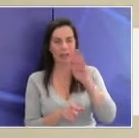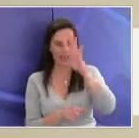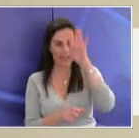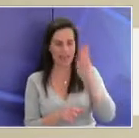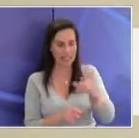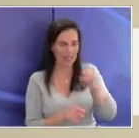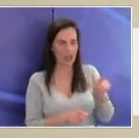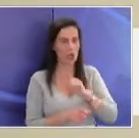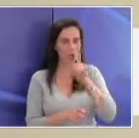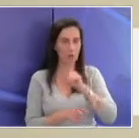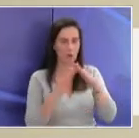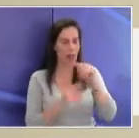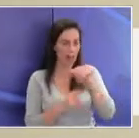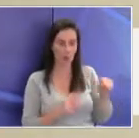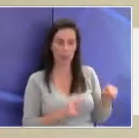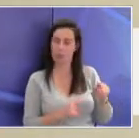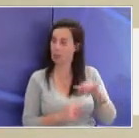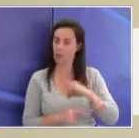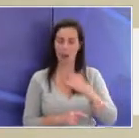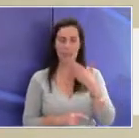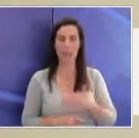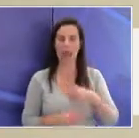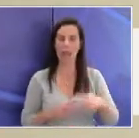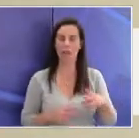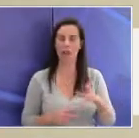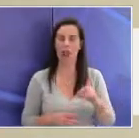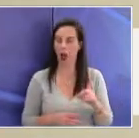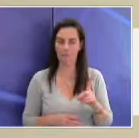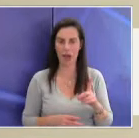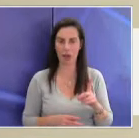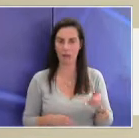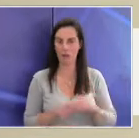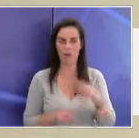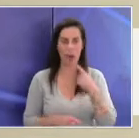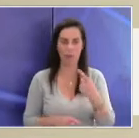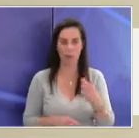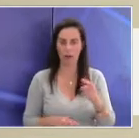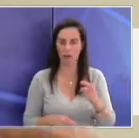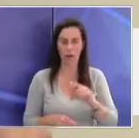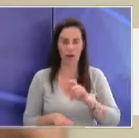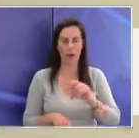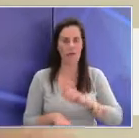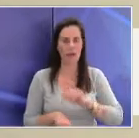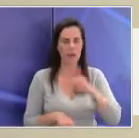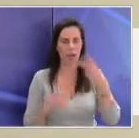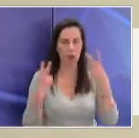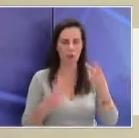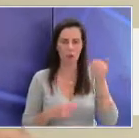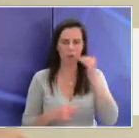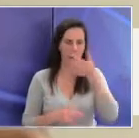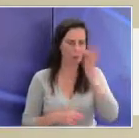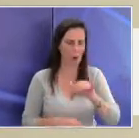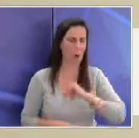איראן, עיראק, סוריה ללבנון, זה האינטרס ישראלי, אבל כמו שאמרתי, במאני טיים, לא ספר אותנו. זה שאנחנו נכנסים